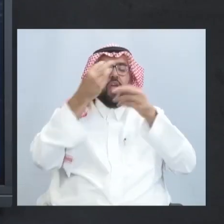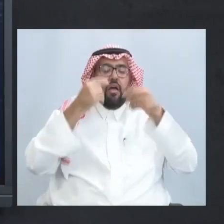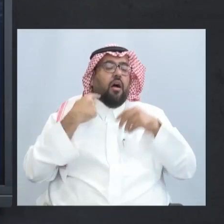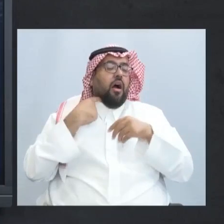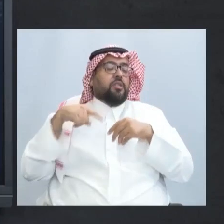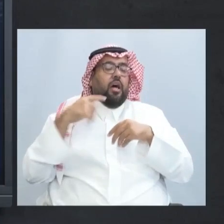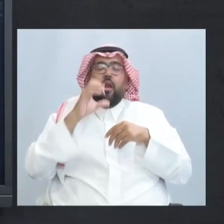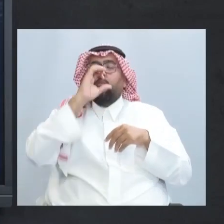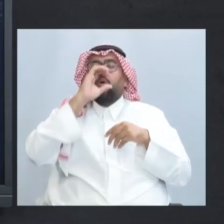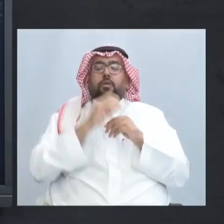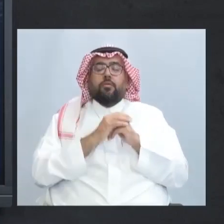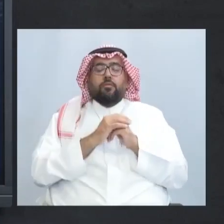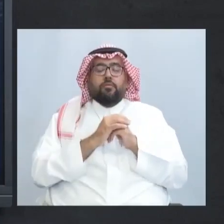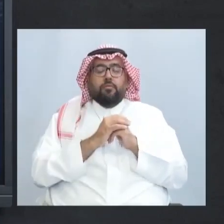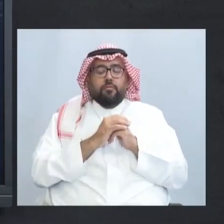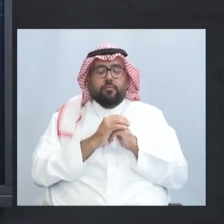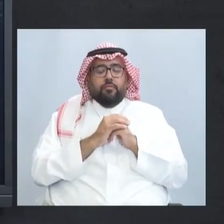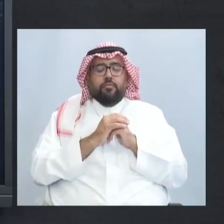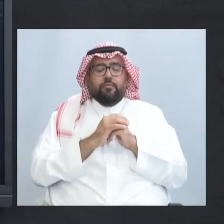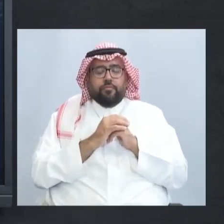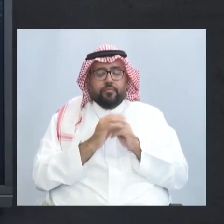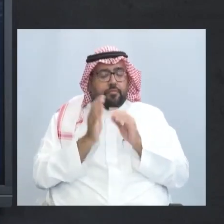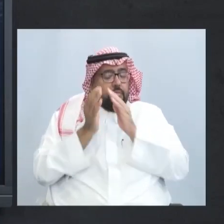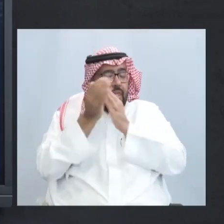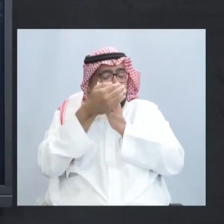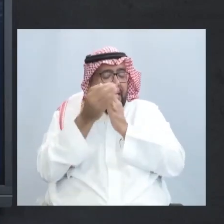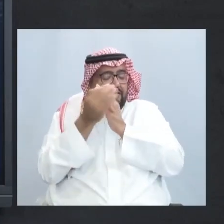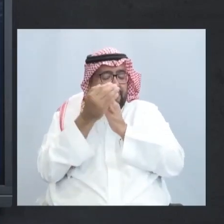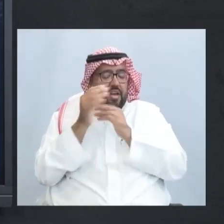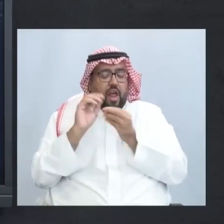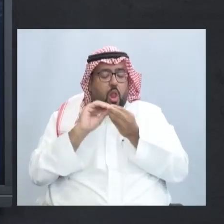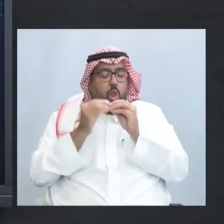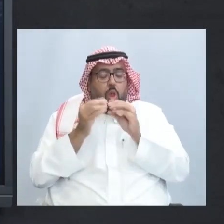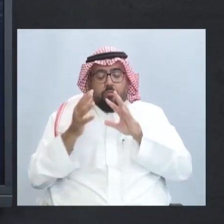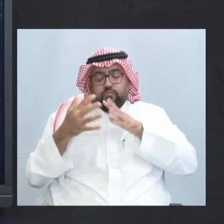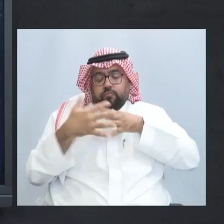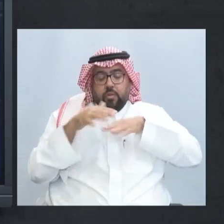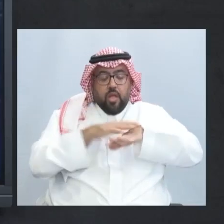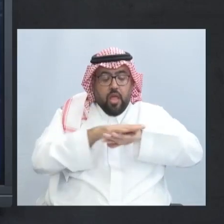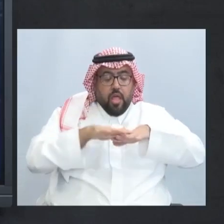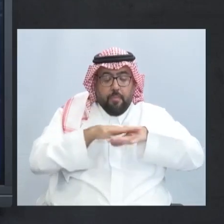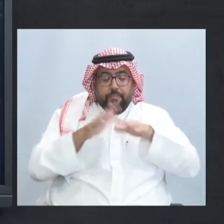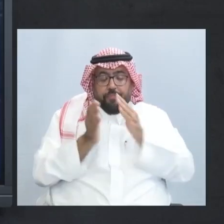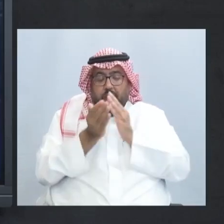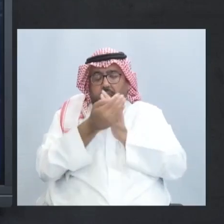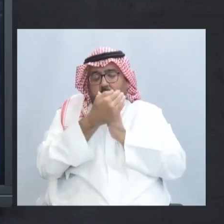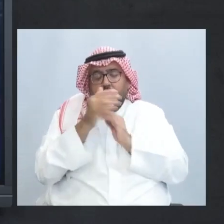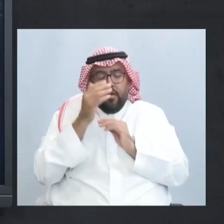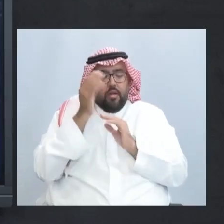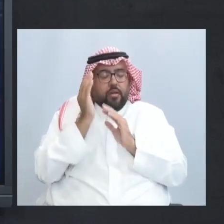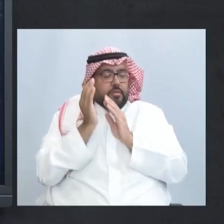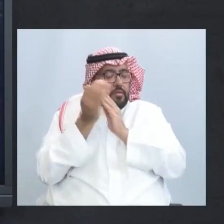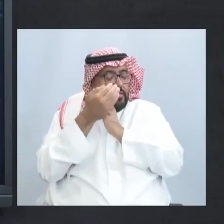الحيوان درجه الحراره من الجسم التخفي لان له يتمازج مع اللون البيئه فاستخدم في التخفي